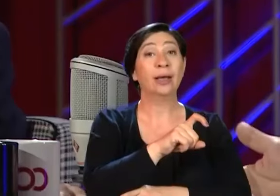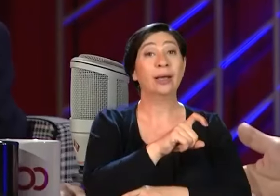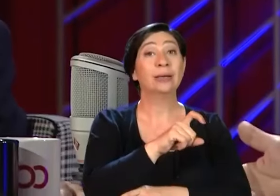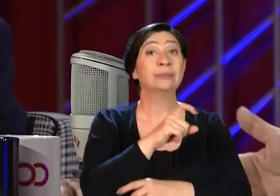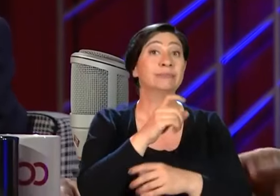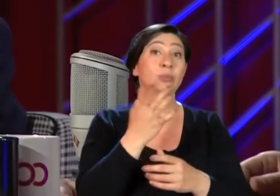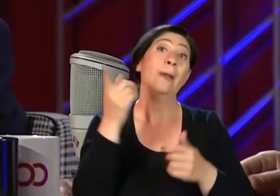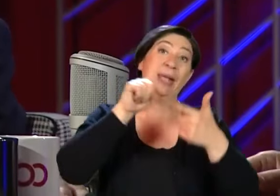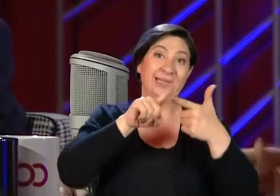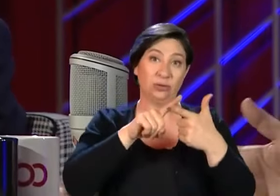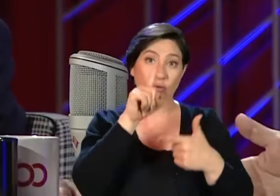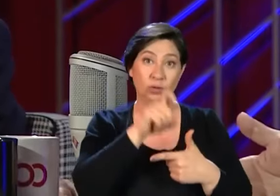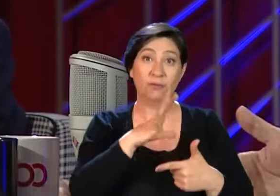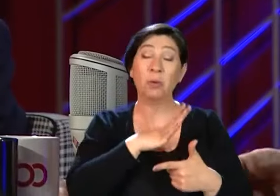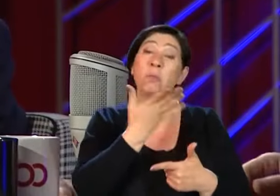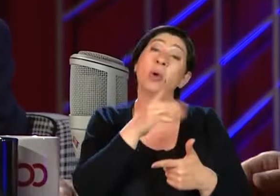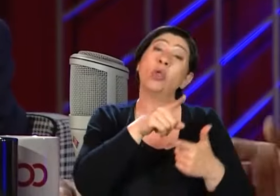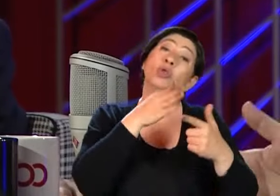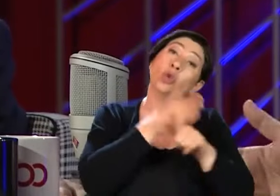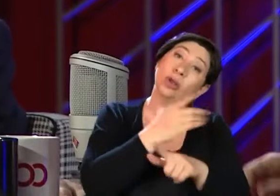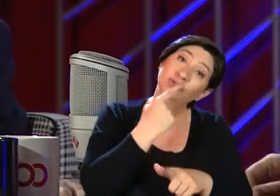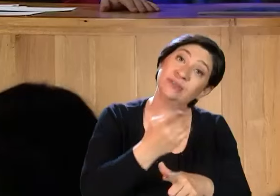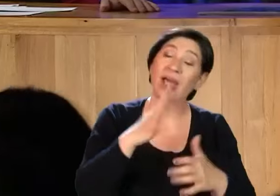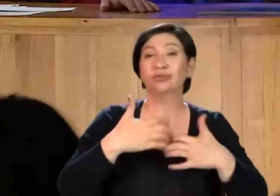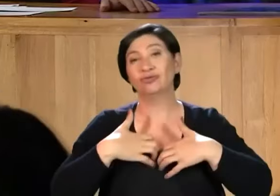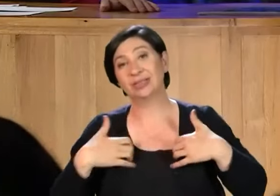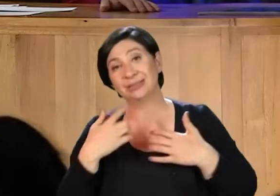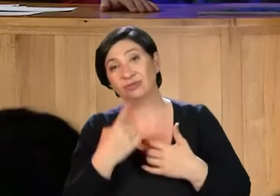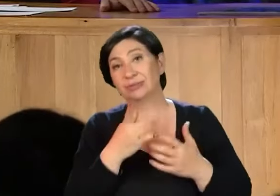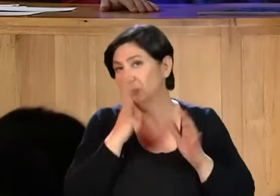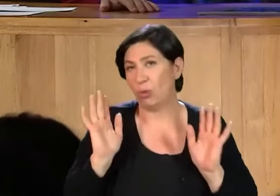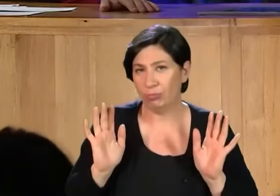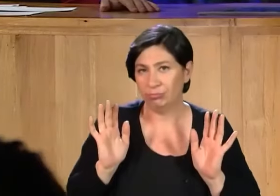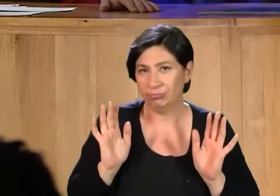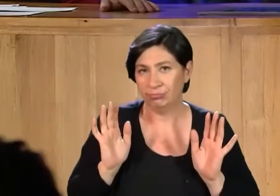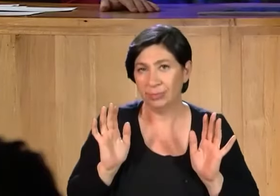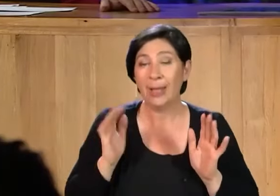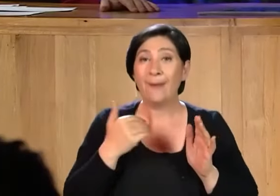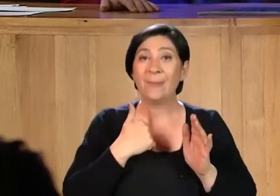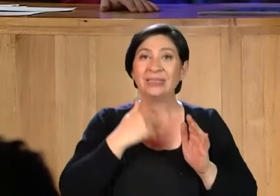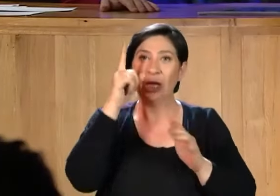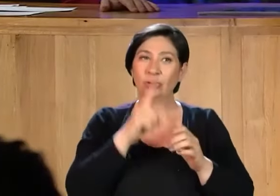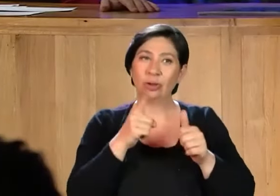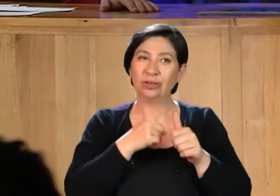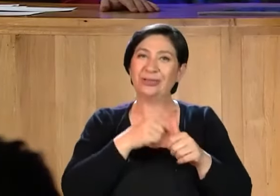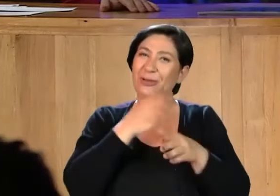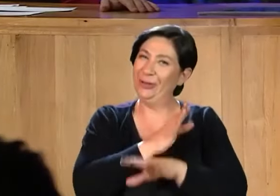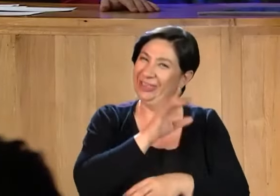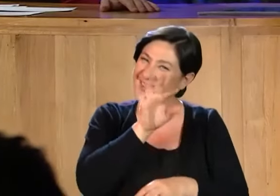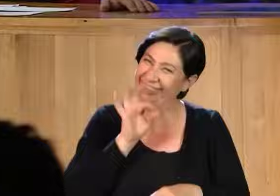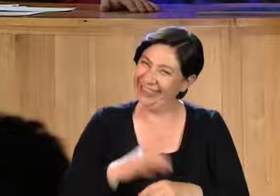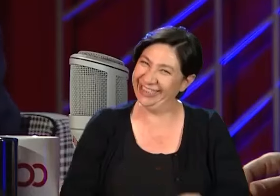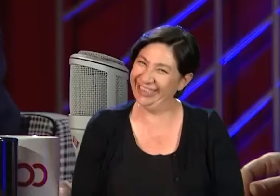Sonra da bir soru daha soracağım. Belki de ona doğruluk diyeceksiniz ya da cesaret diyeceksiniz. Bence ilk önce doğruluğu seçin.